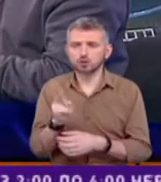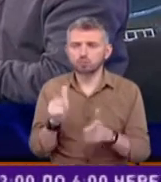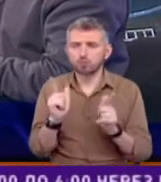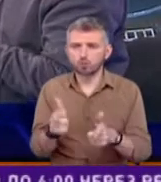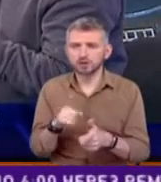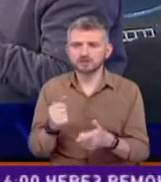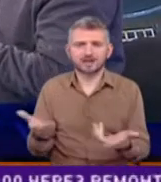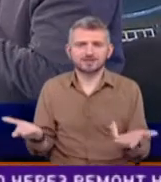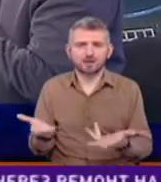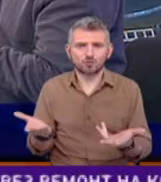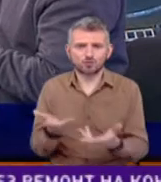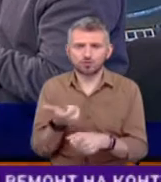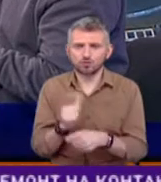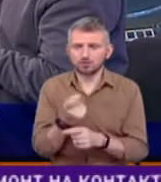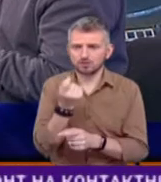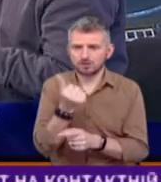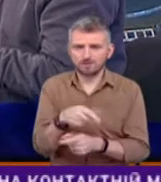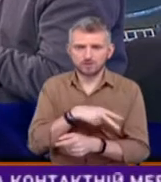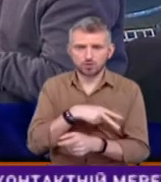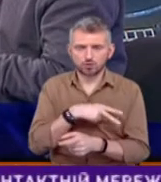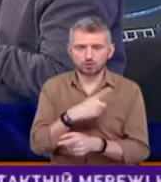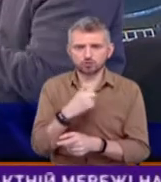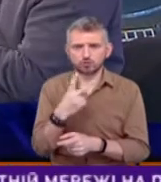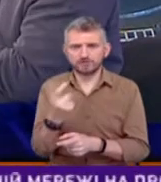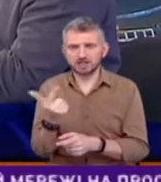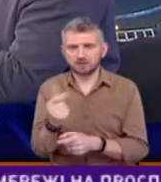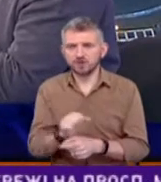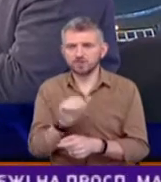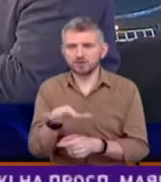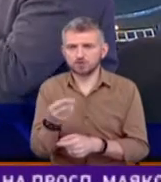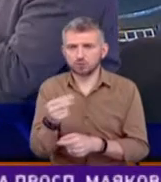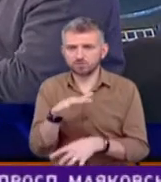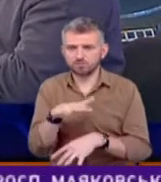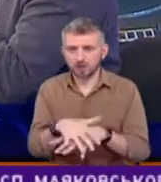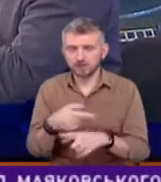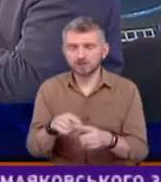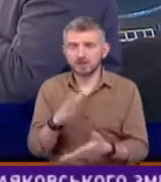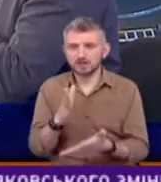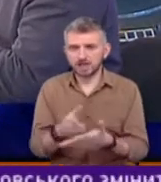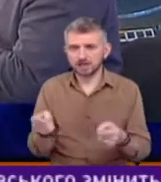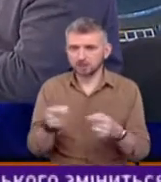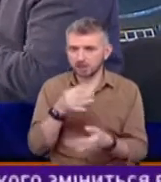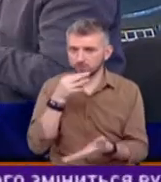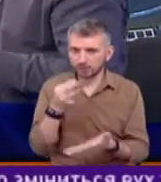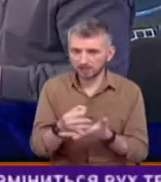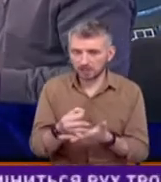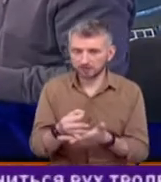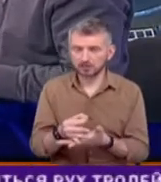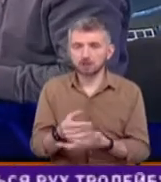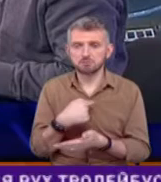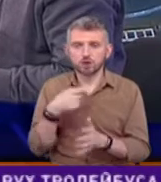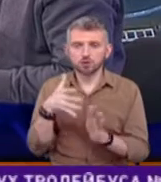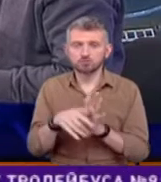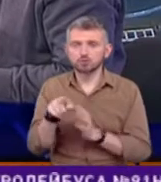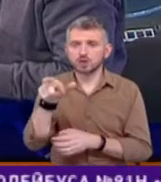погодилась за якусь дуже невисоку винагороду, там 100-200 гривень, віднести ці гроші в банк, це є кримінальна відповідальність. Оскільки ми розуміємо, що